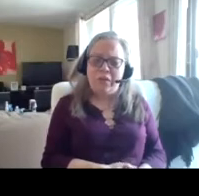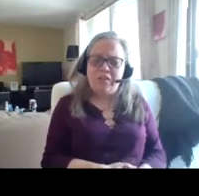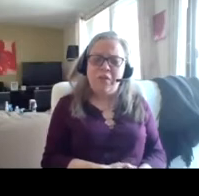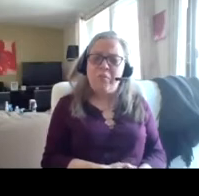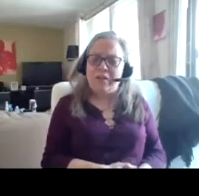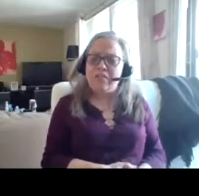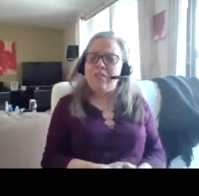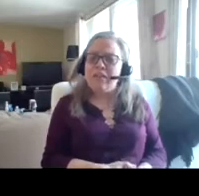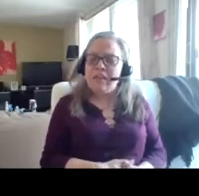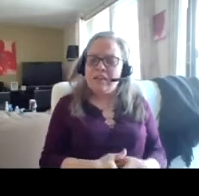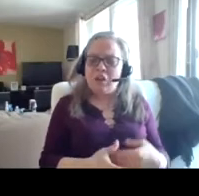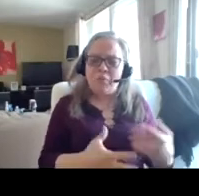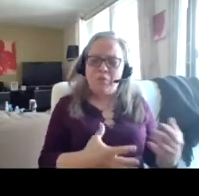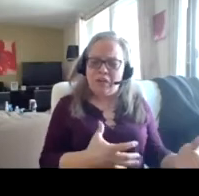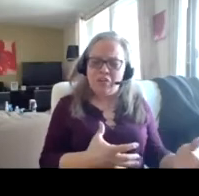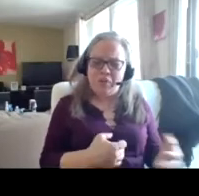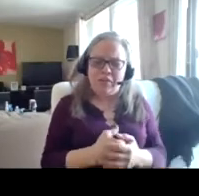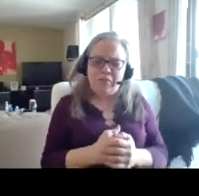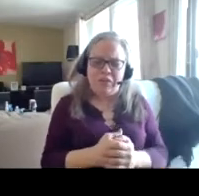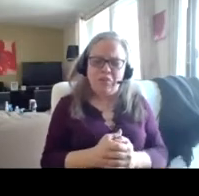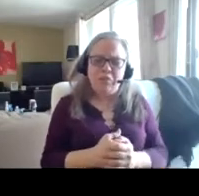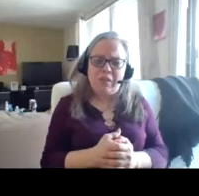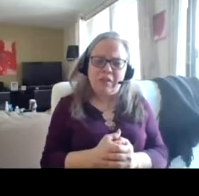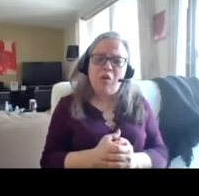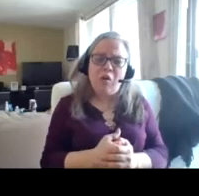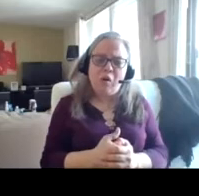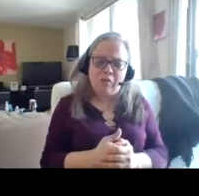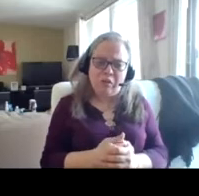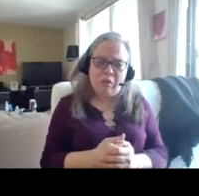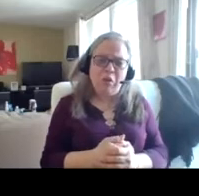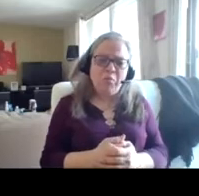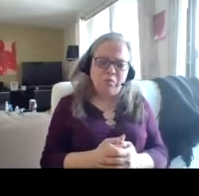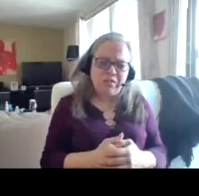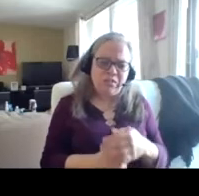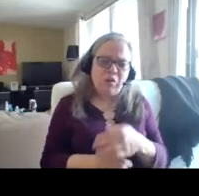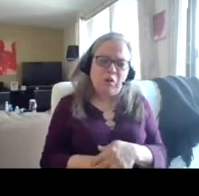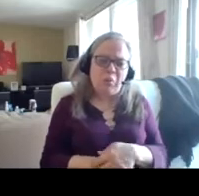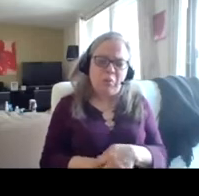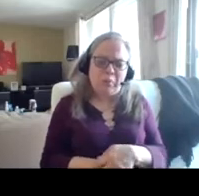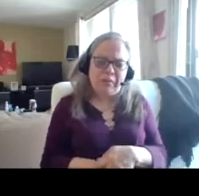du mandataire et le numéro de téléphone où cette personne peut être jointe.